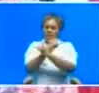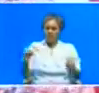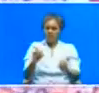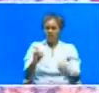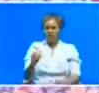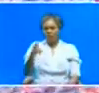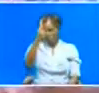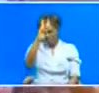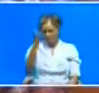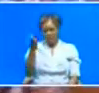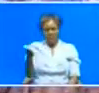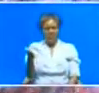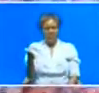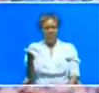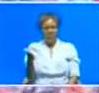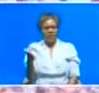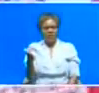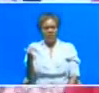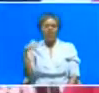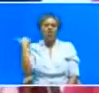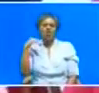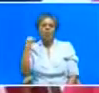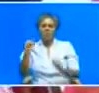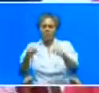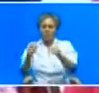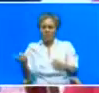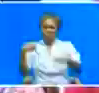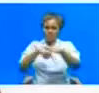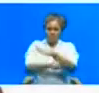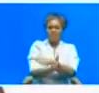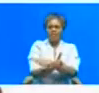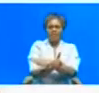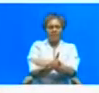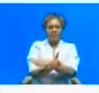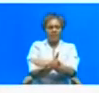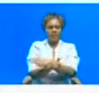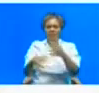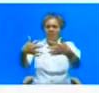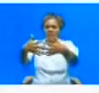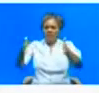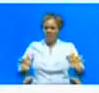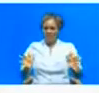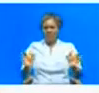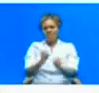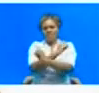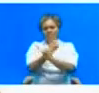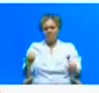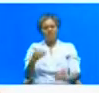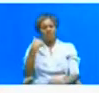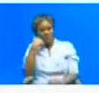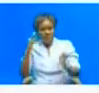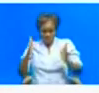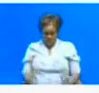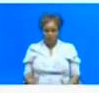maaskari wanakaa huko mbele, mtu ana mhalifu anaweza ingilia huko nyuma akadhuru wagonjwa. Fenzi hakuna. Hata ingawaje mgonjwa